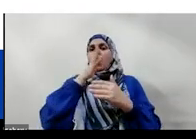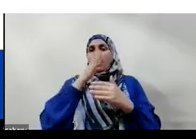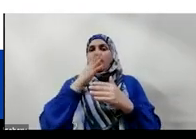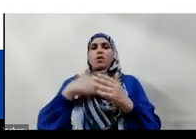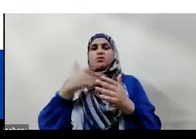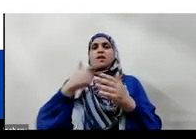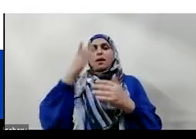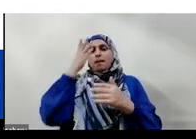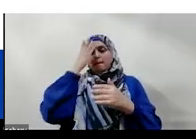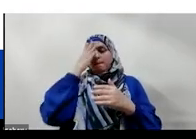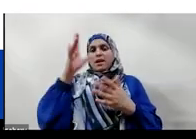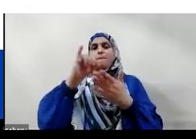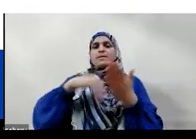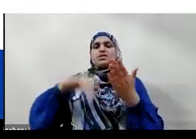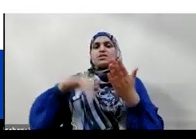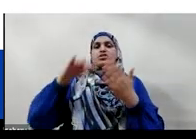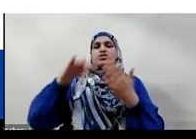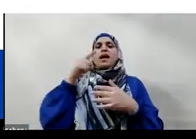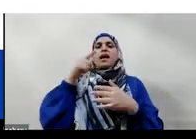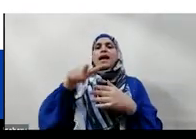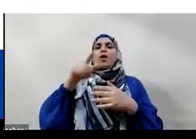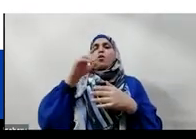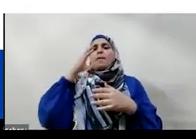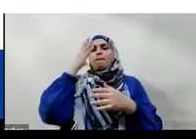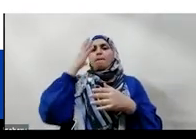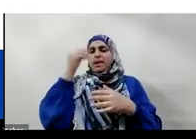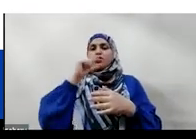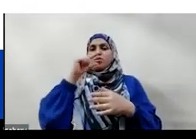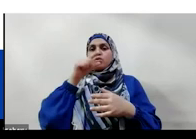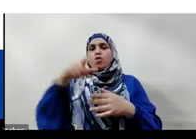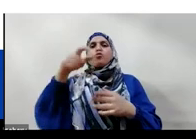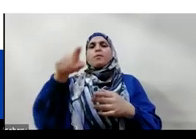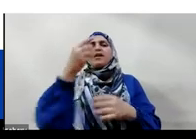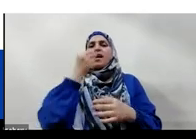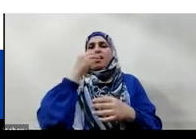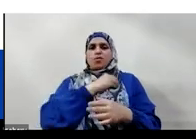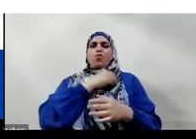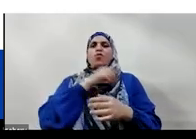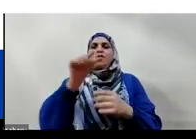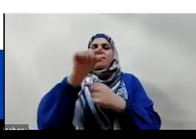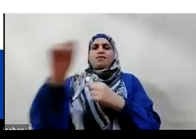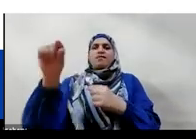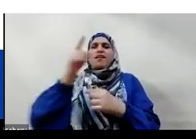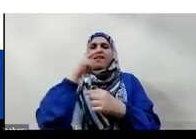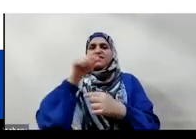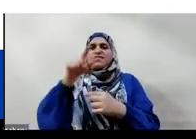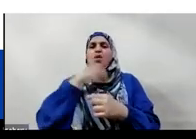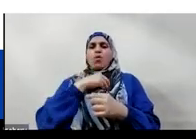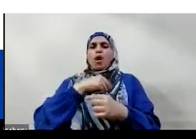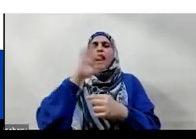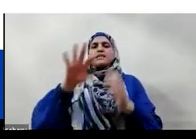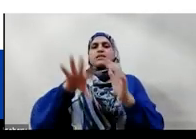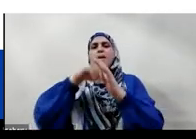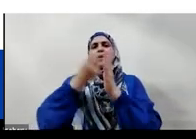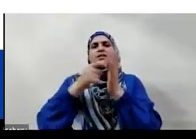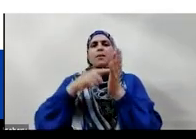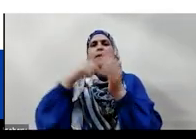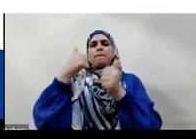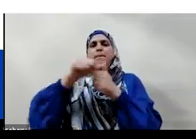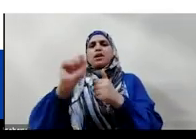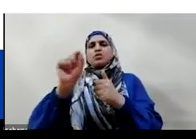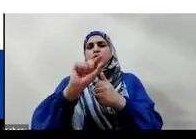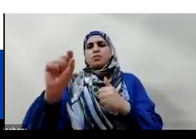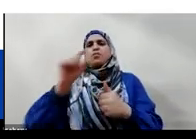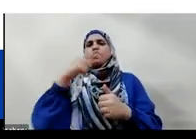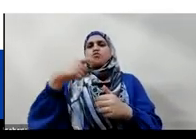منحه الماجستير او في اس ار هيبقى بيقول لحضراتكم لو المجال بتاع حضراتكم مطلوب منه رايتنج سامبل، هيبقى بيظهر لحضراتكم